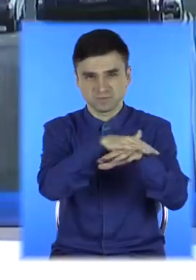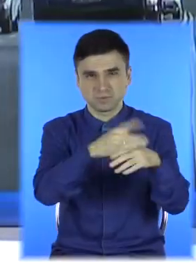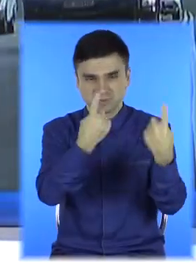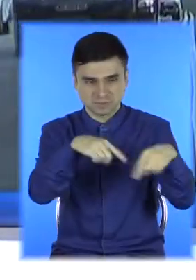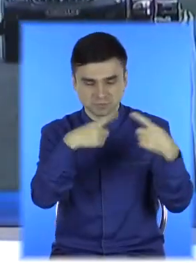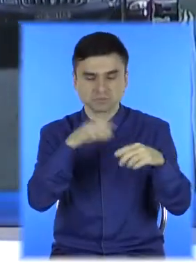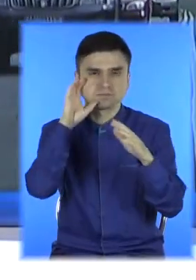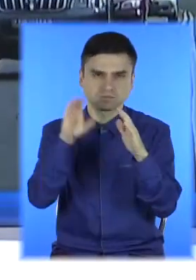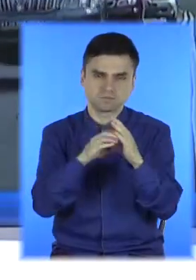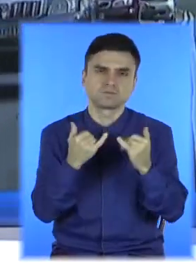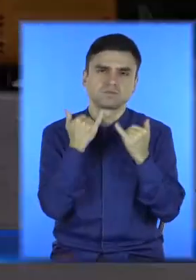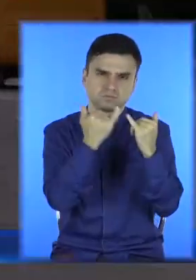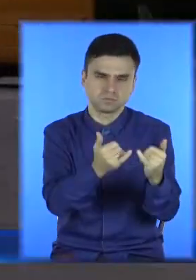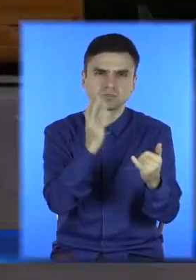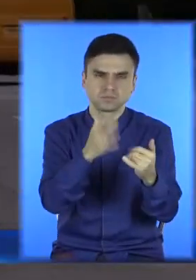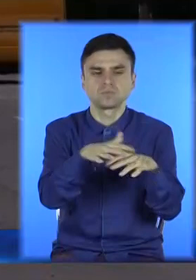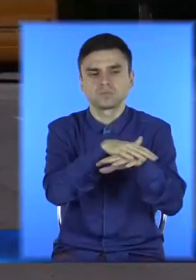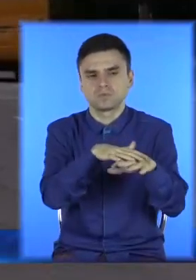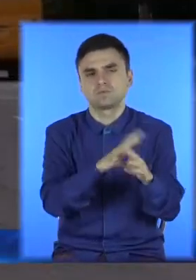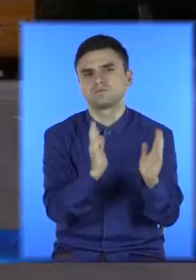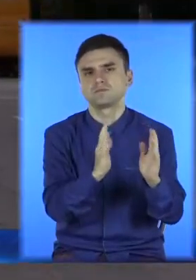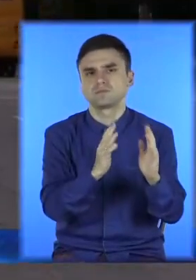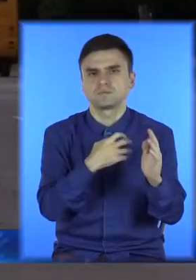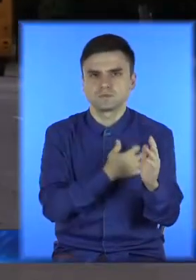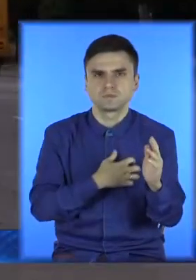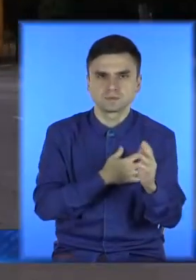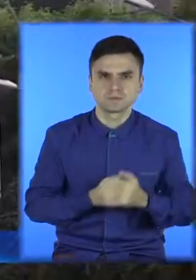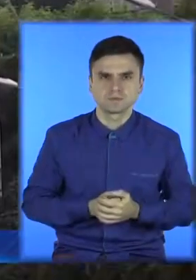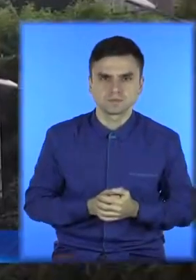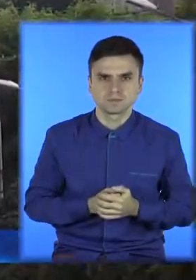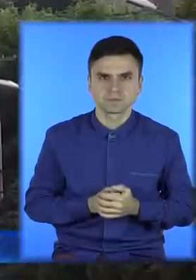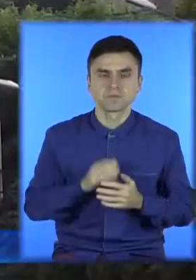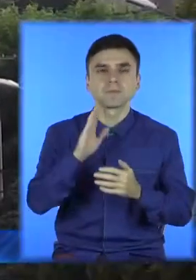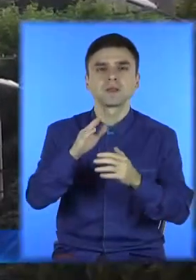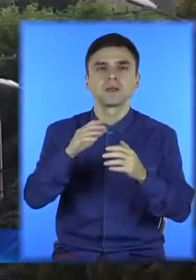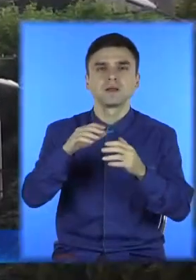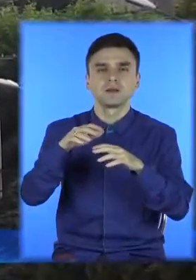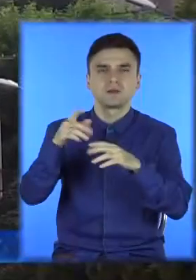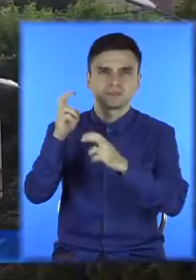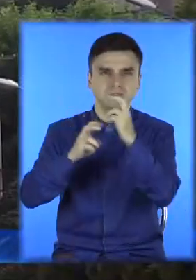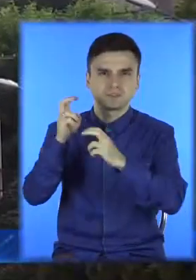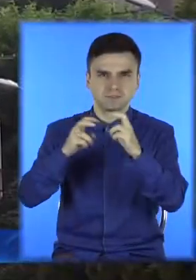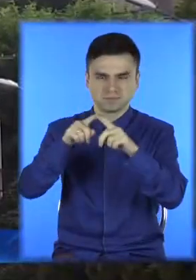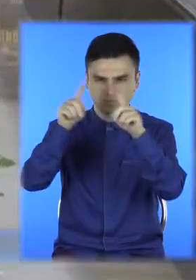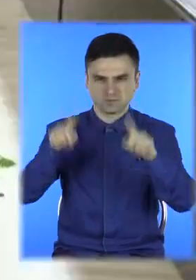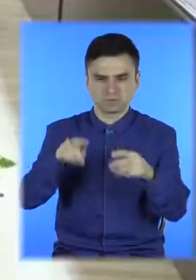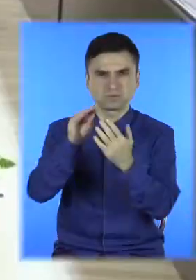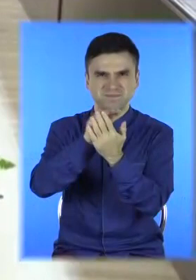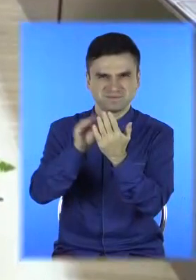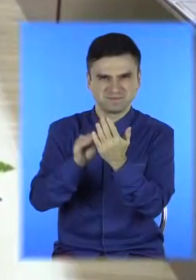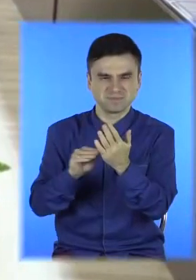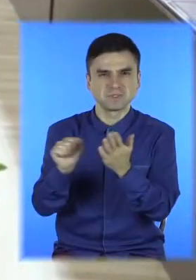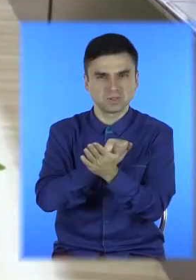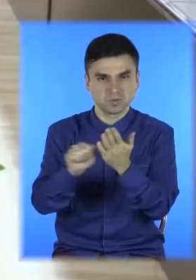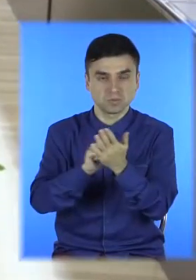звіти підприємства щодо стану викидів подивитися можна на єдиному реєстрі оцінки впливу на довкілля.